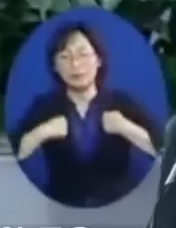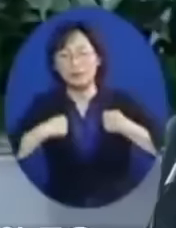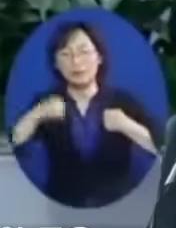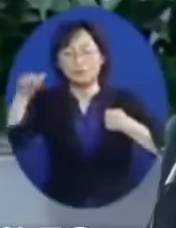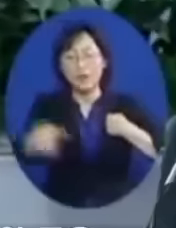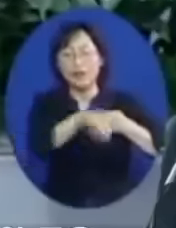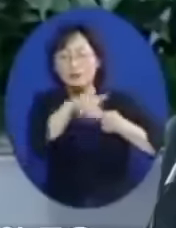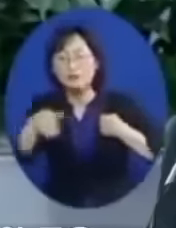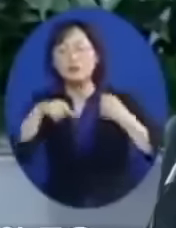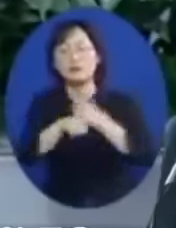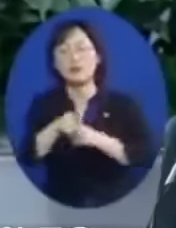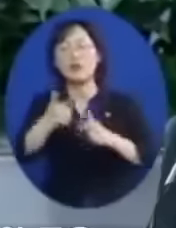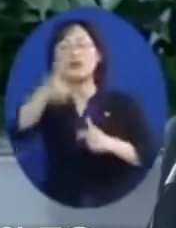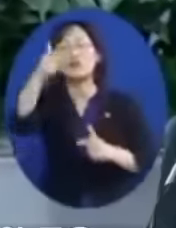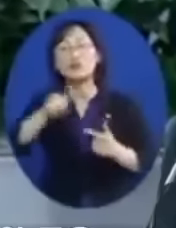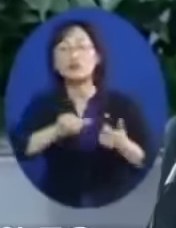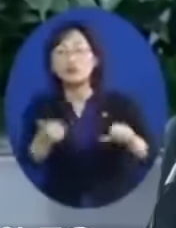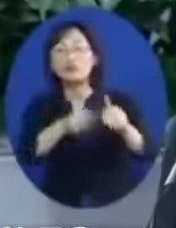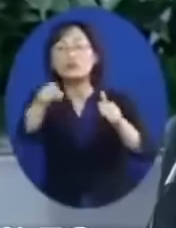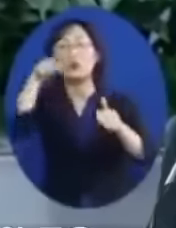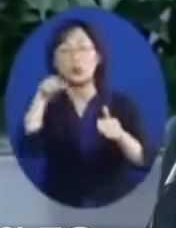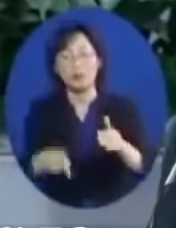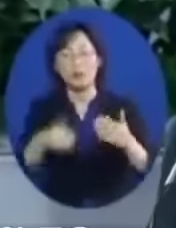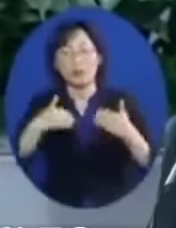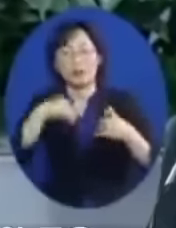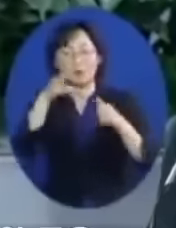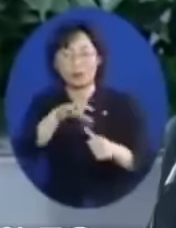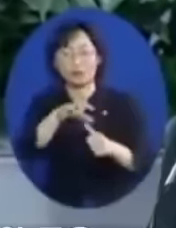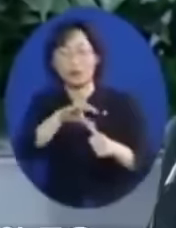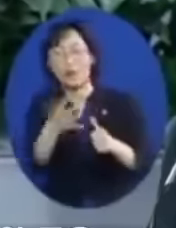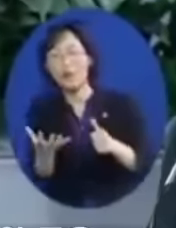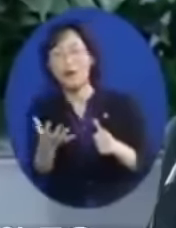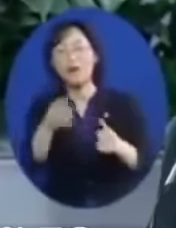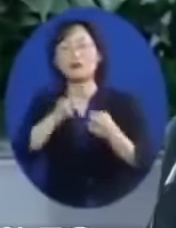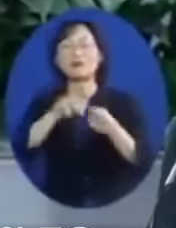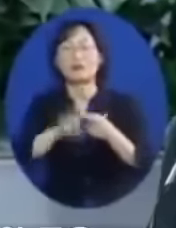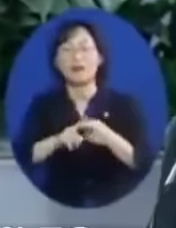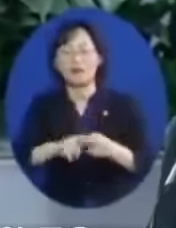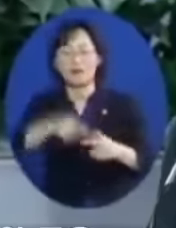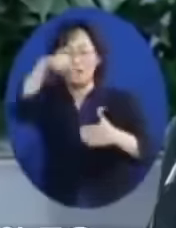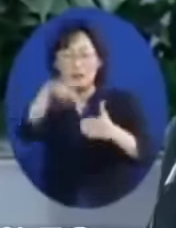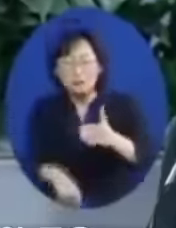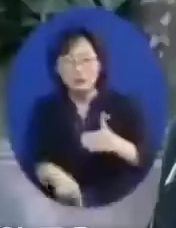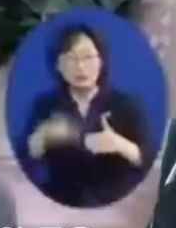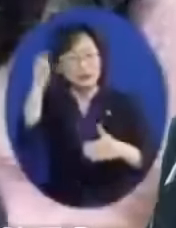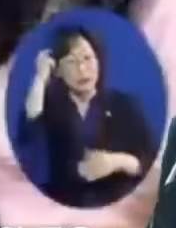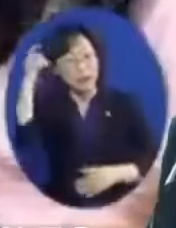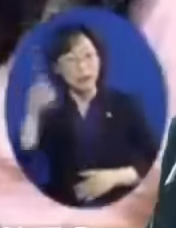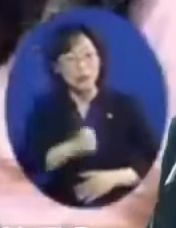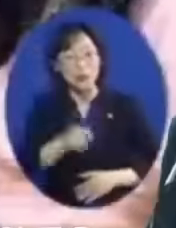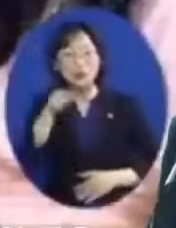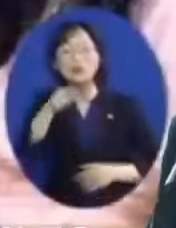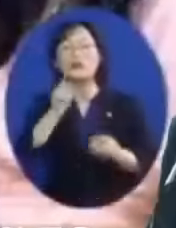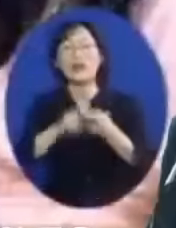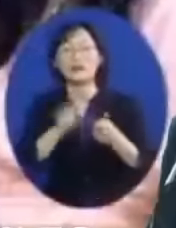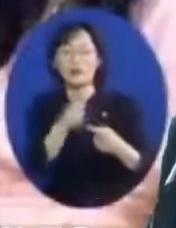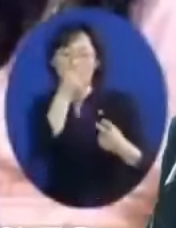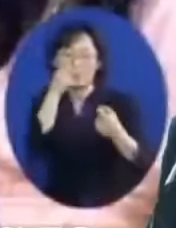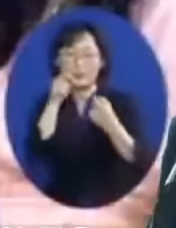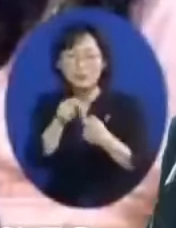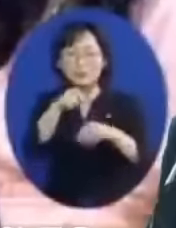다닌다. 예수의 죽음 속에 난 저주에서 해방된 것을 깊이 인식하고 그 사실을